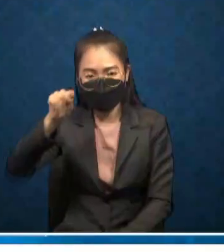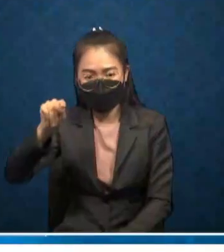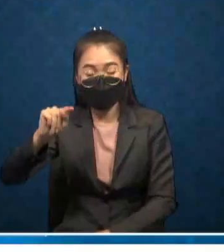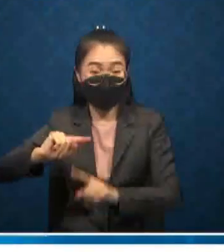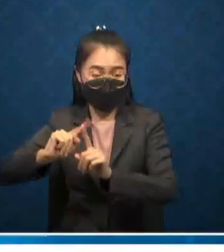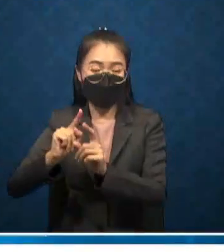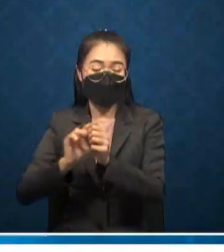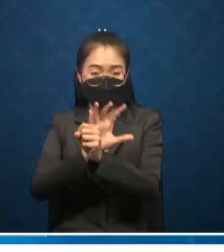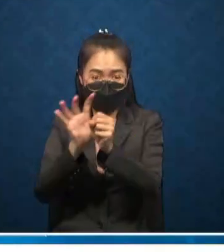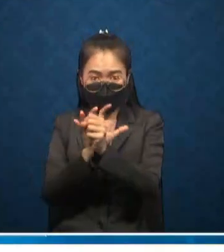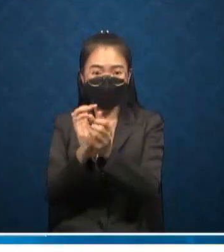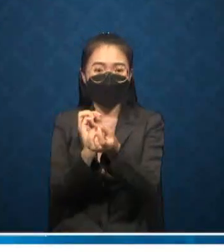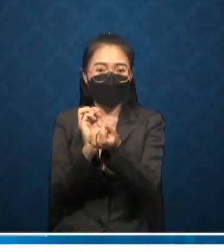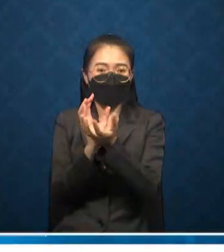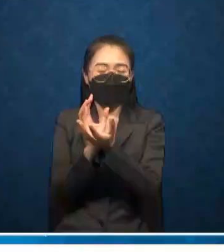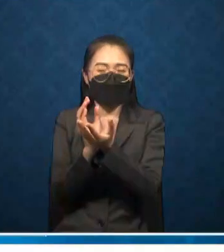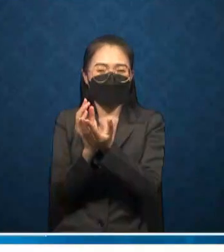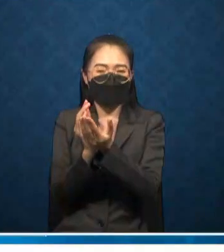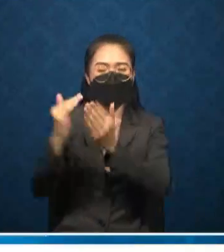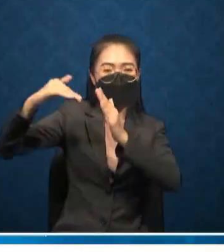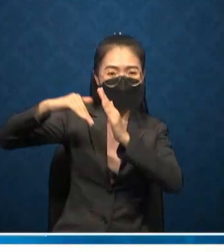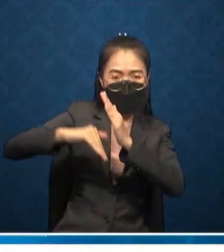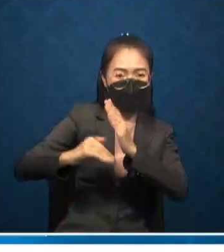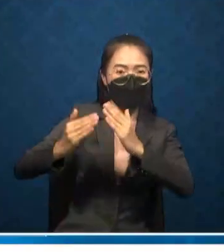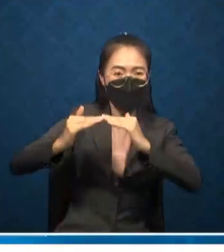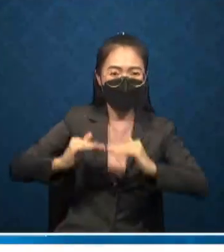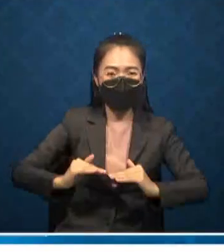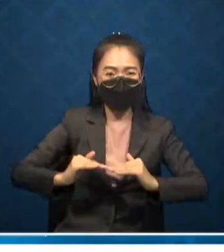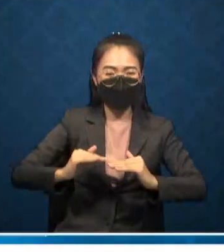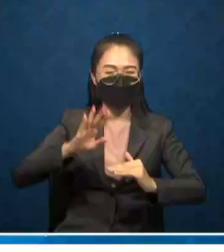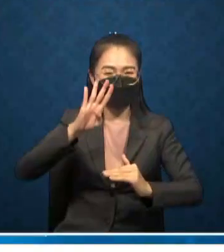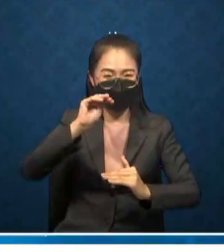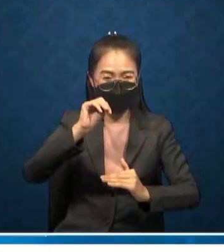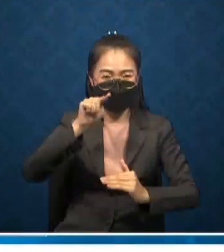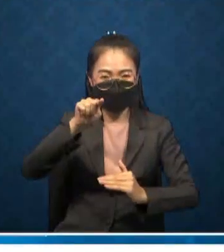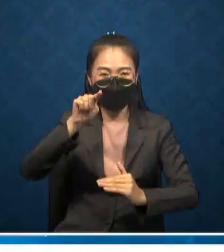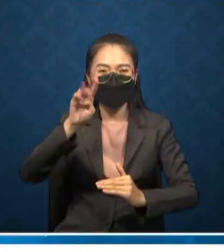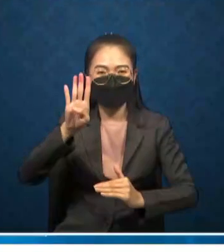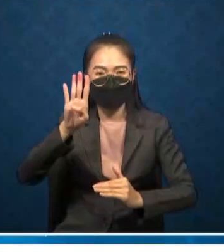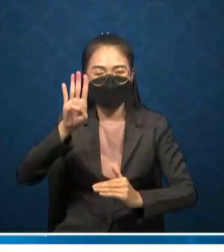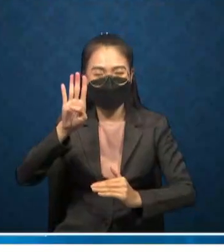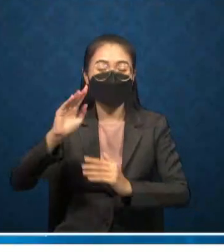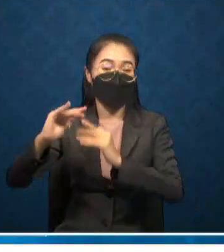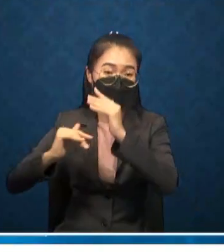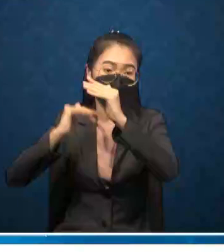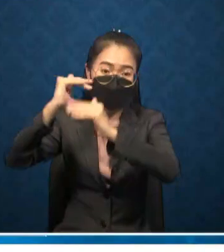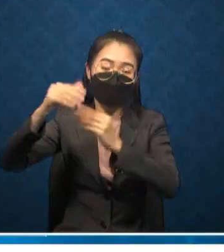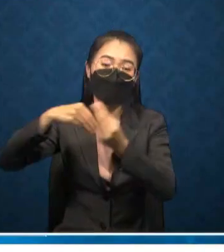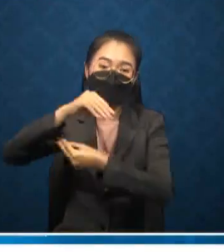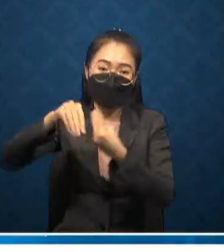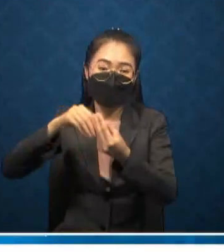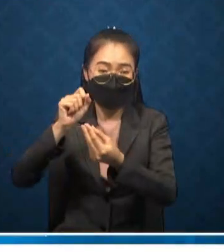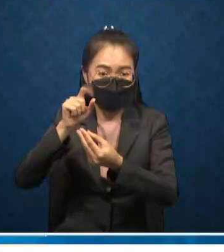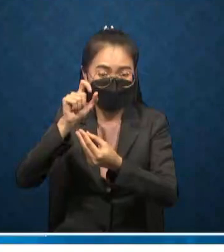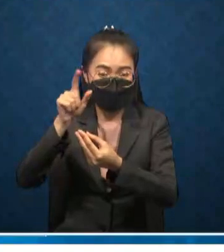ลงไปเหลือ 4.4ค่ะเกิดการพัฒนาเศรษฐกิจฐานรากผ่านการดำเนินงานของวิสาหกิจชุมชน